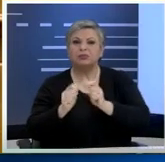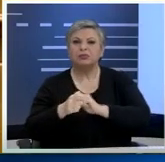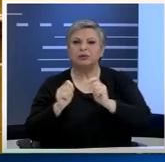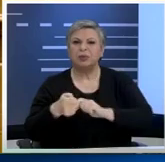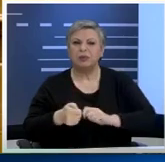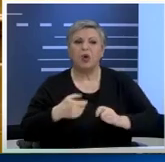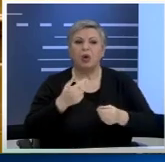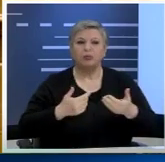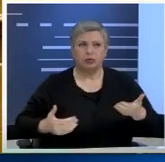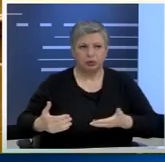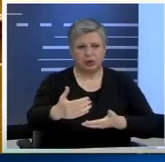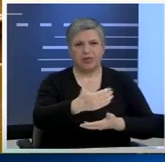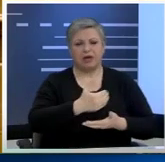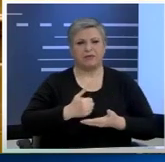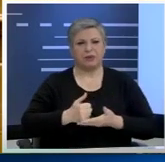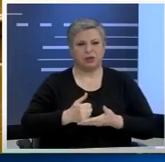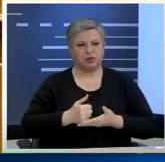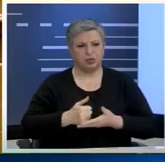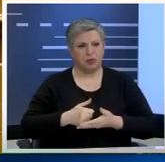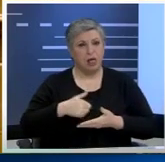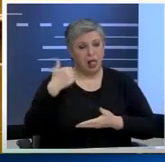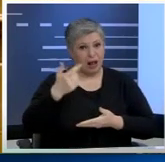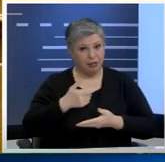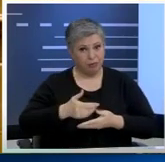φόρων που δεν θέλαμε και περιστολή